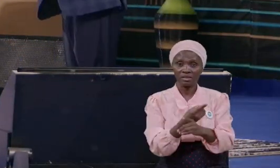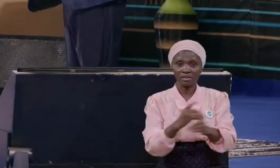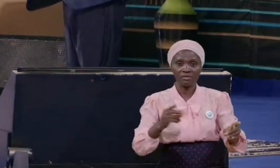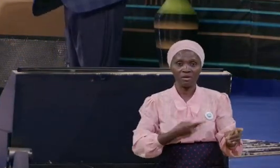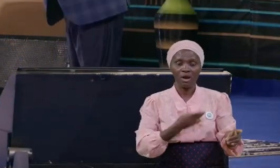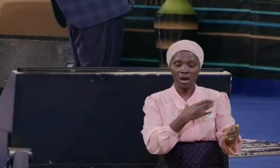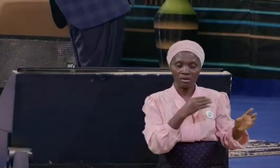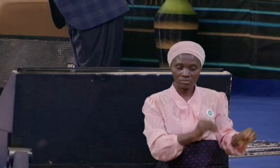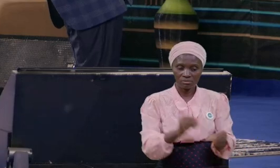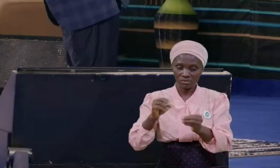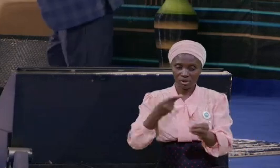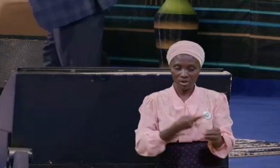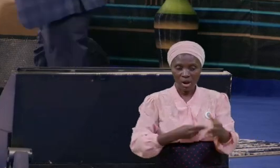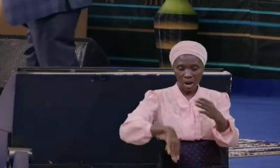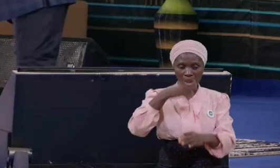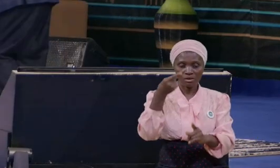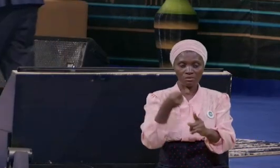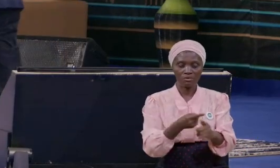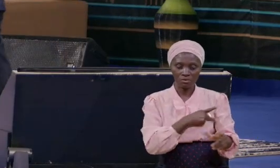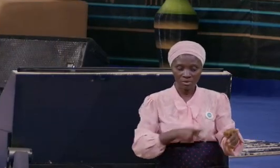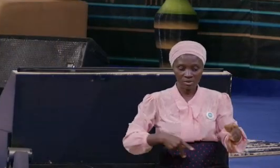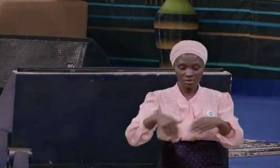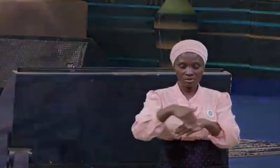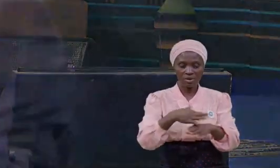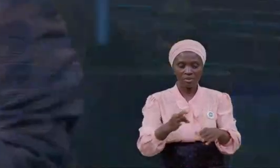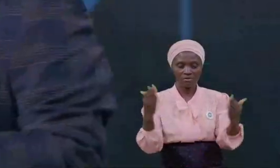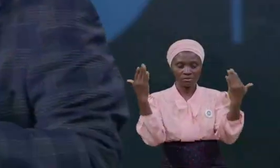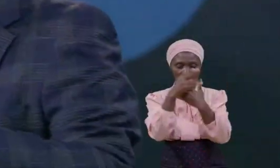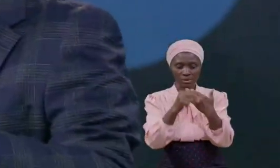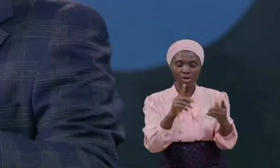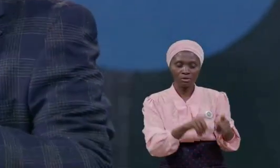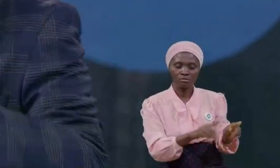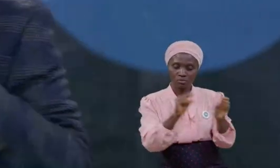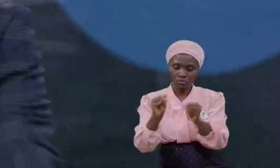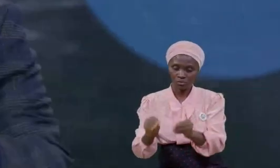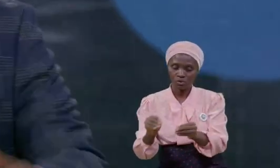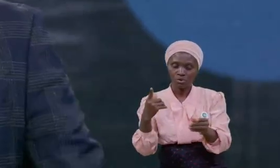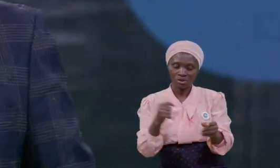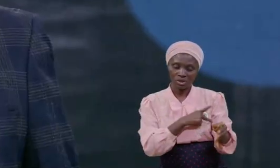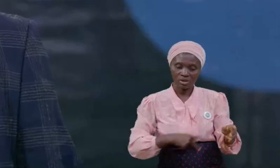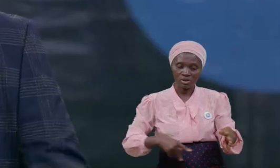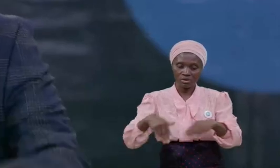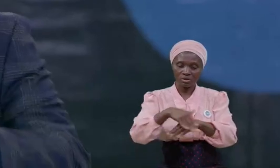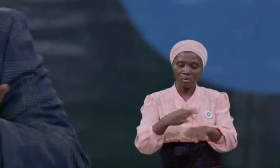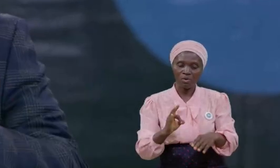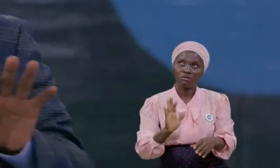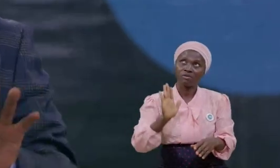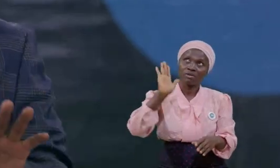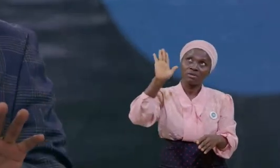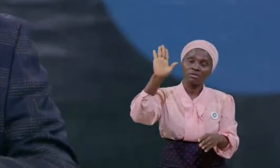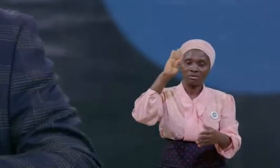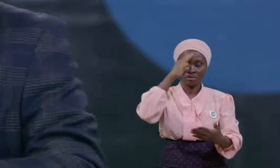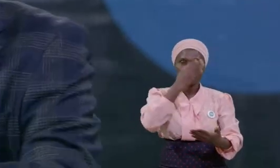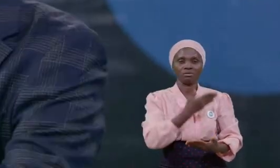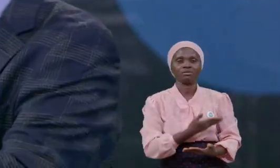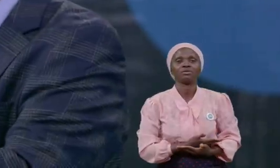des ténèbres, dans le royaume de son fils d'amour. Vous séparez et vous détruisez